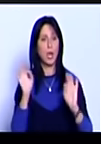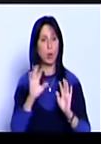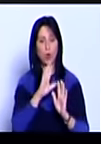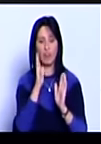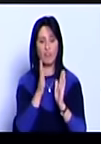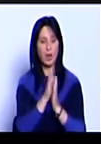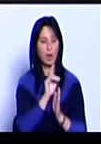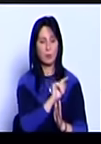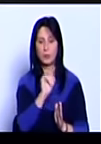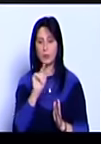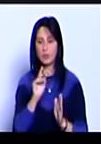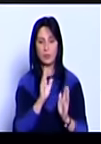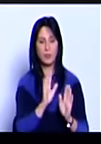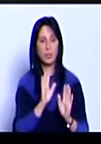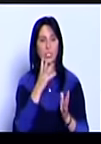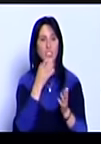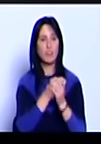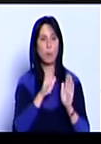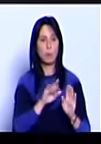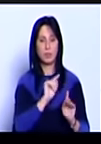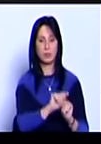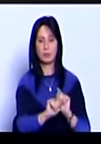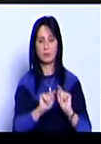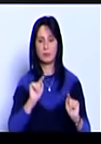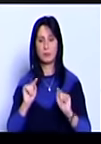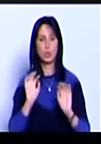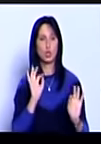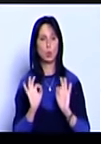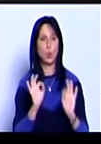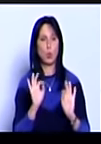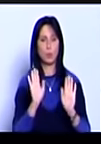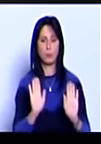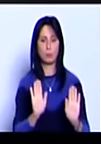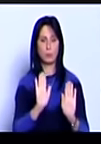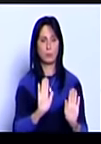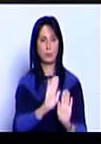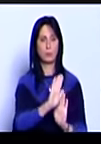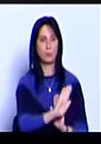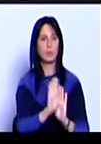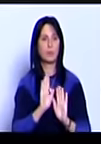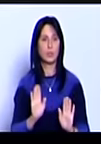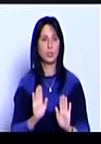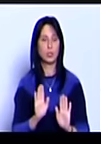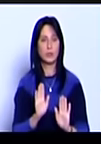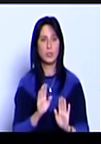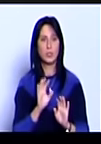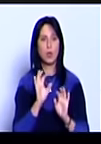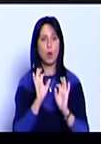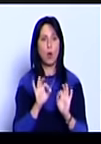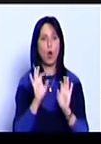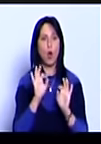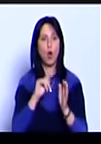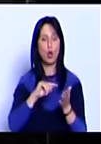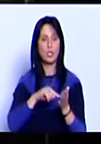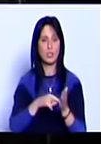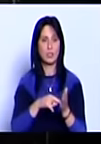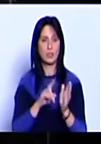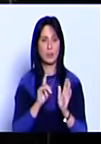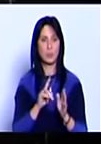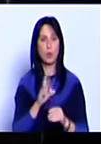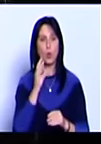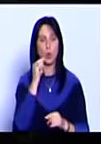მაგრამ იდეალური სკენ სწრაფვა იწყება იმით, ზომიერების დაჭერით და ზომიერების პოვნით, ოქროკვეთის პოვნით და